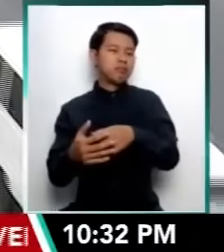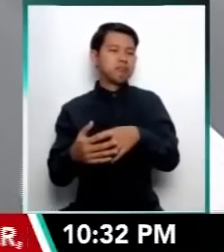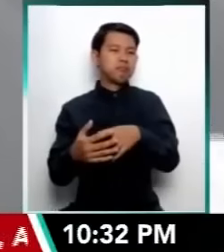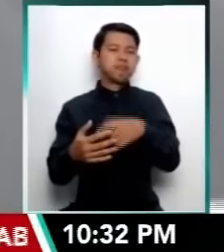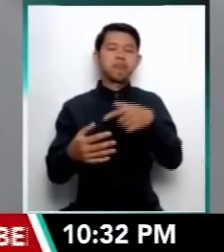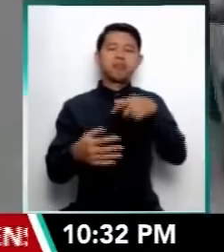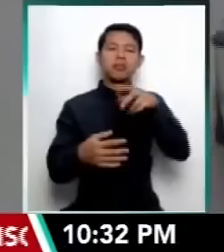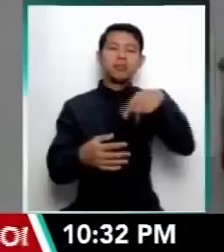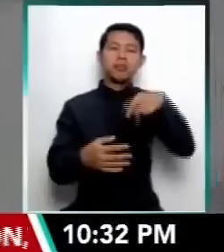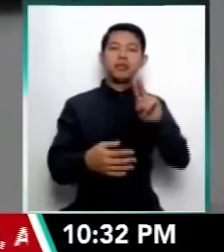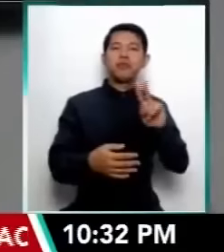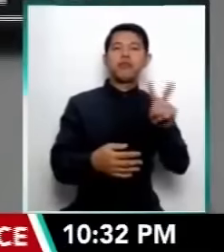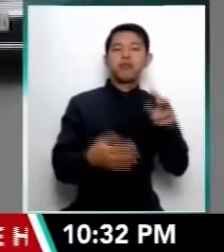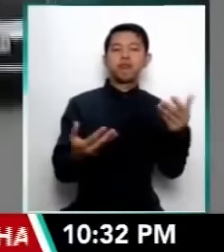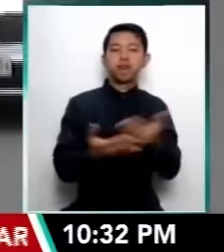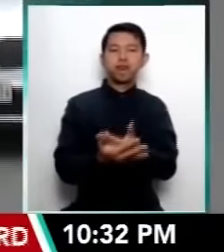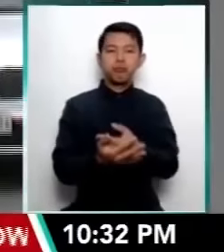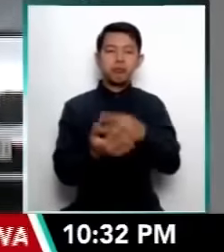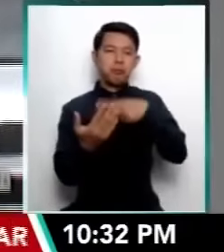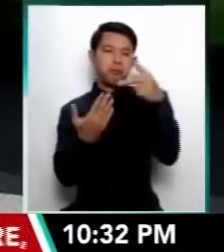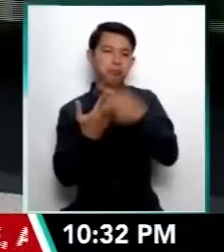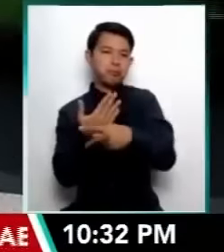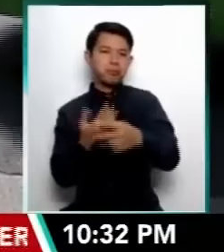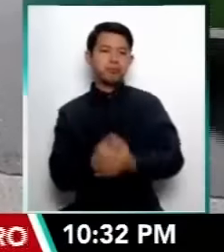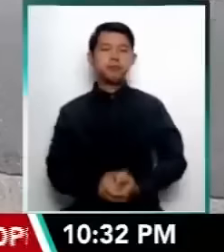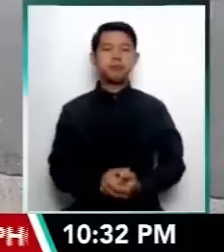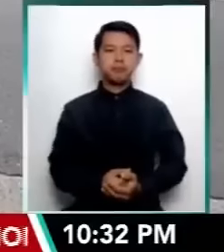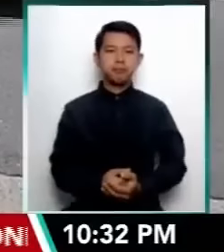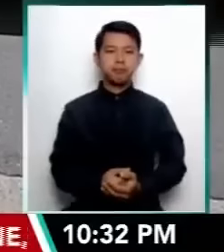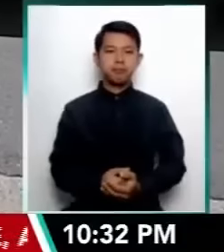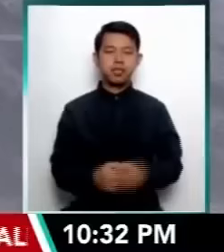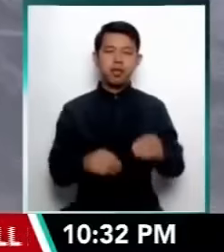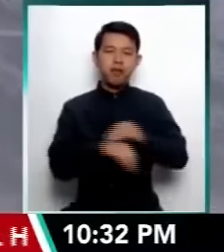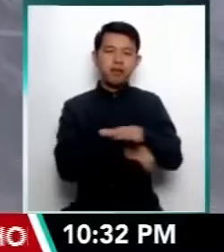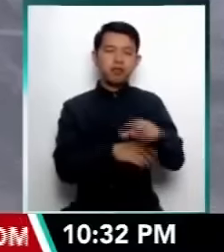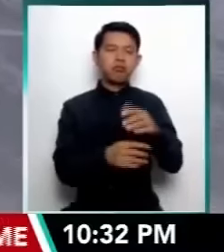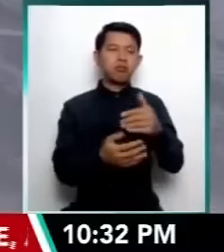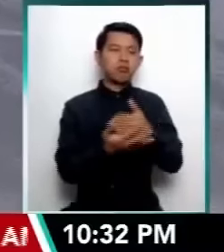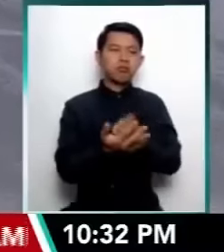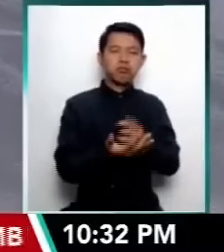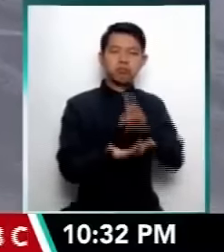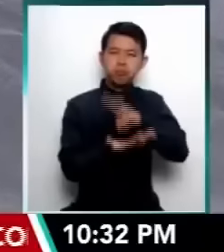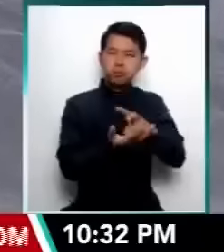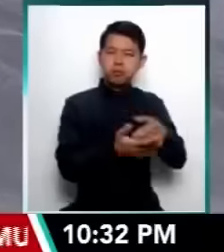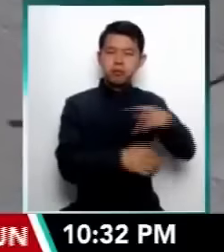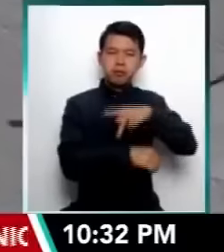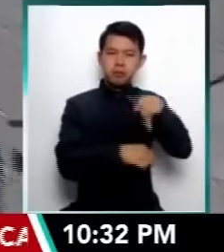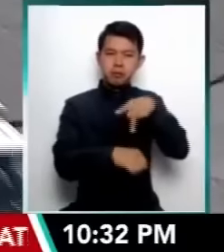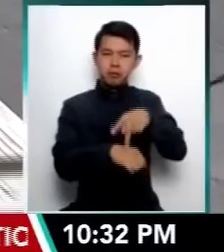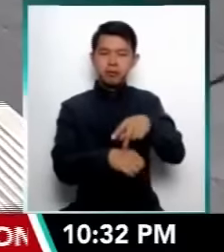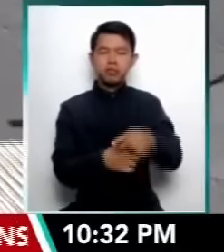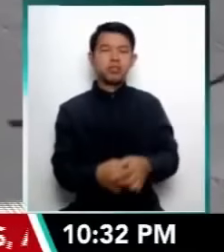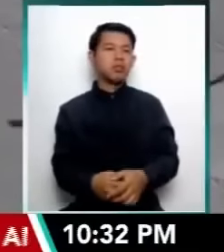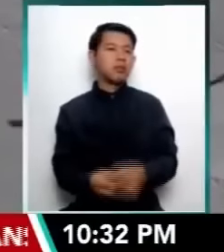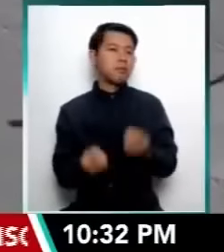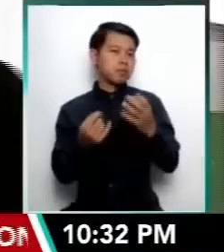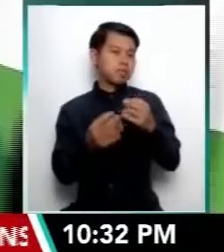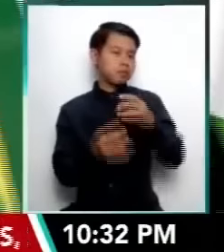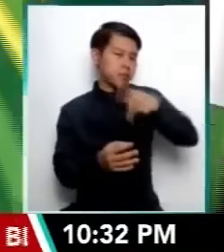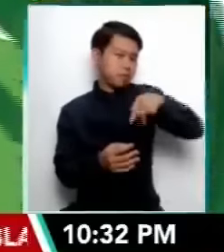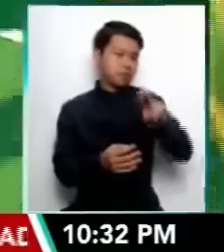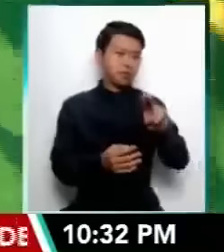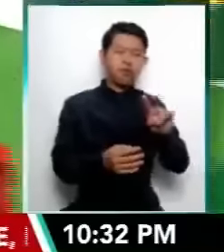sa Metro Manila, gayon din sa ibang bahagi ng bansa. Sa datos ng DOTR, sa mahigit 50,000 na jeep at UV Express, lampas 13,000